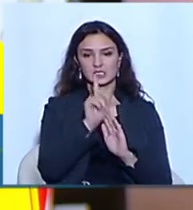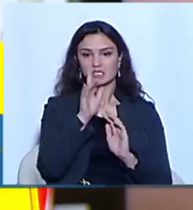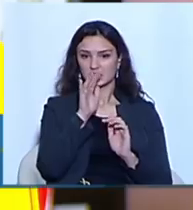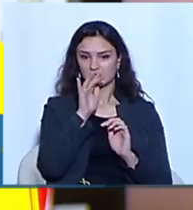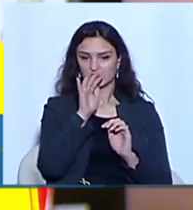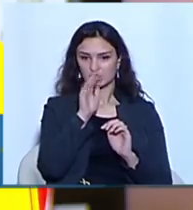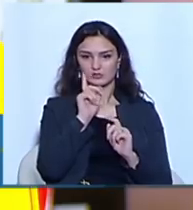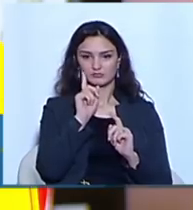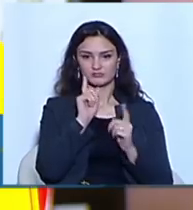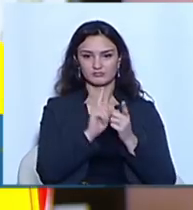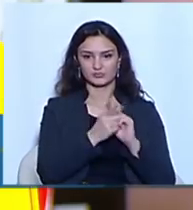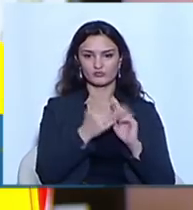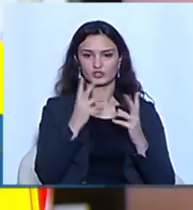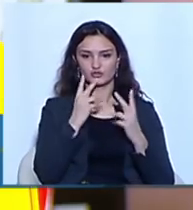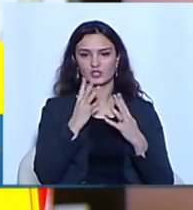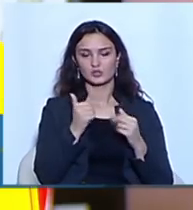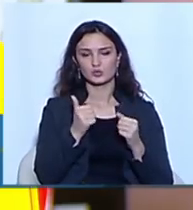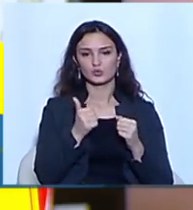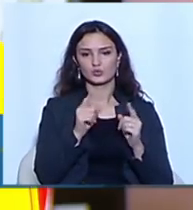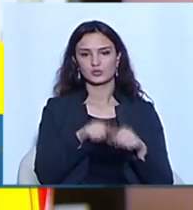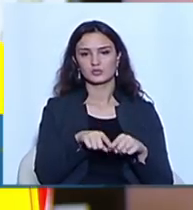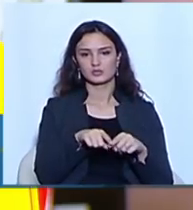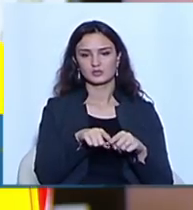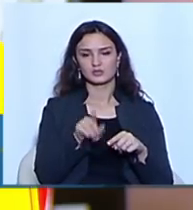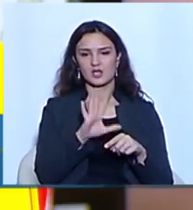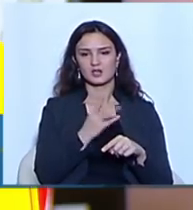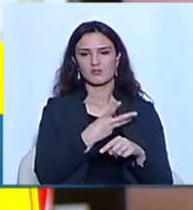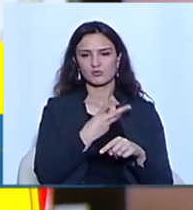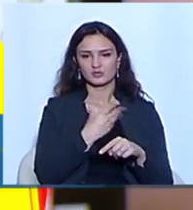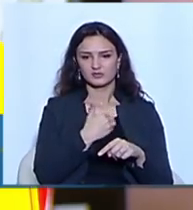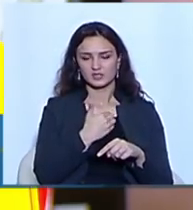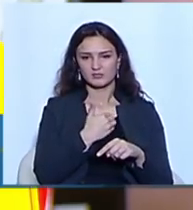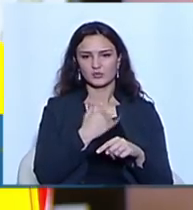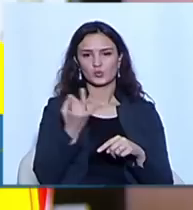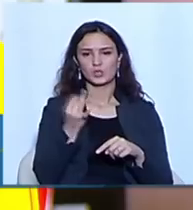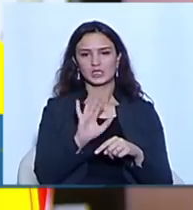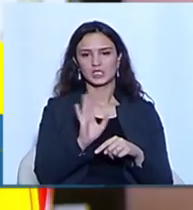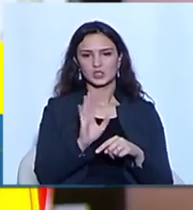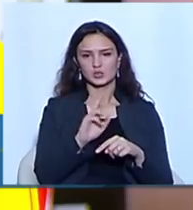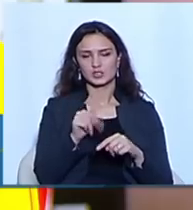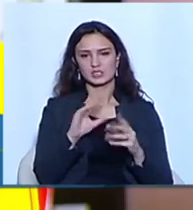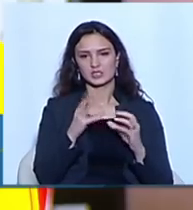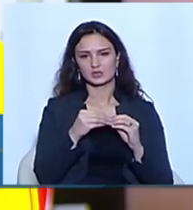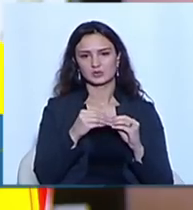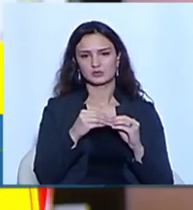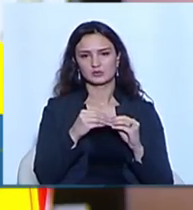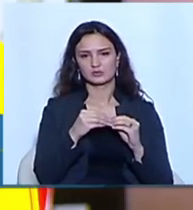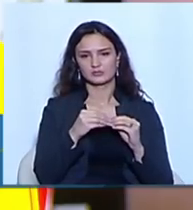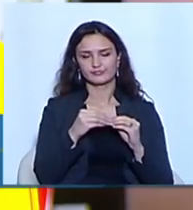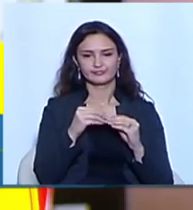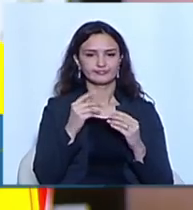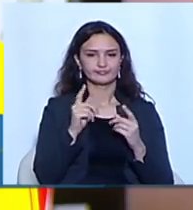მერე უკვე ჩანს როგორც არამოტივირებული, უინტერესო და სრულიად